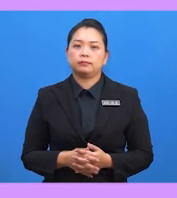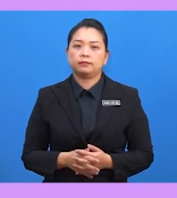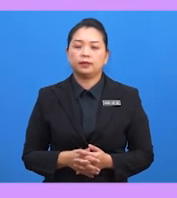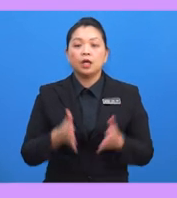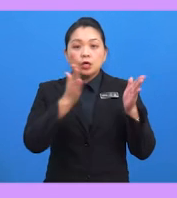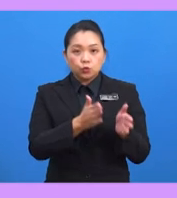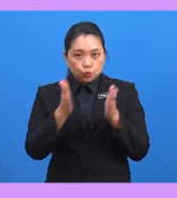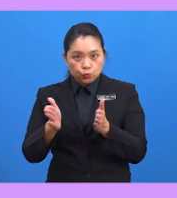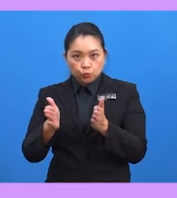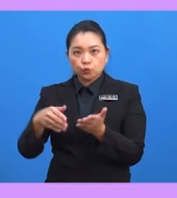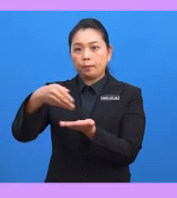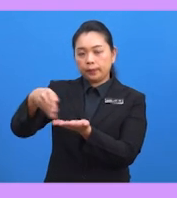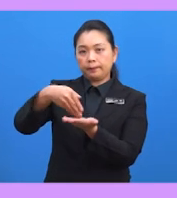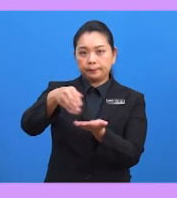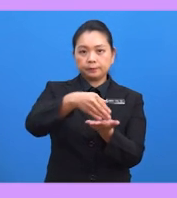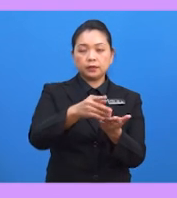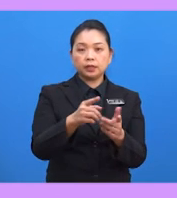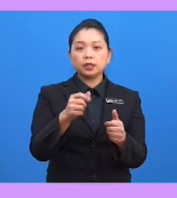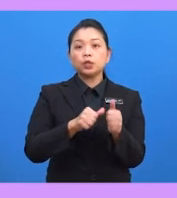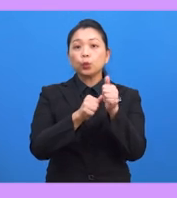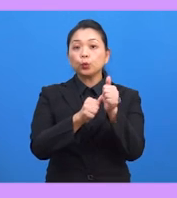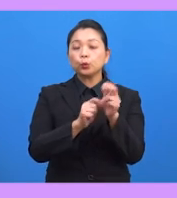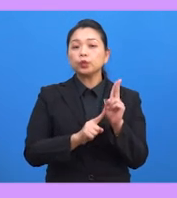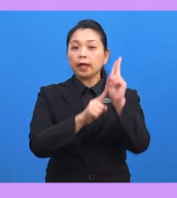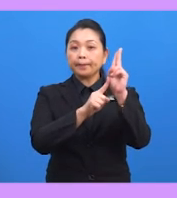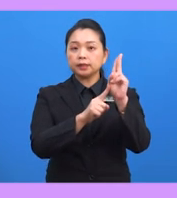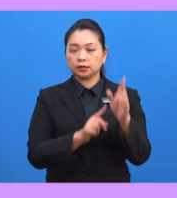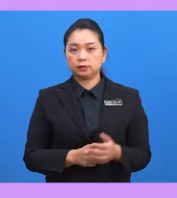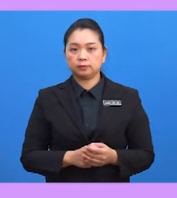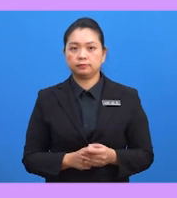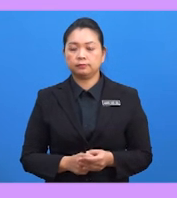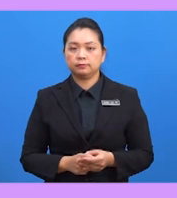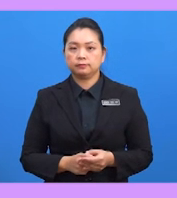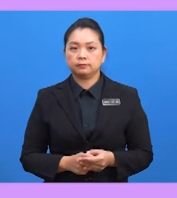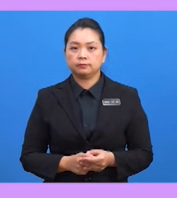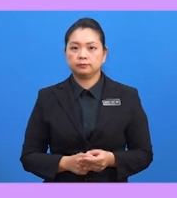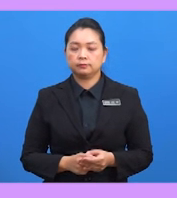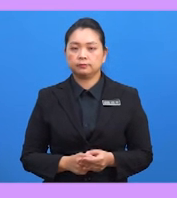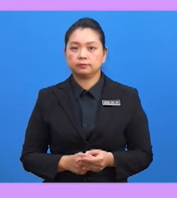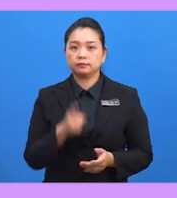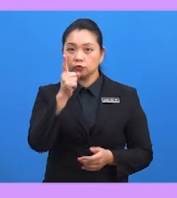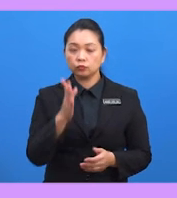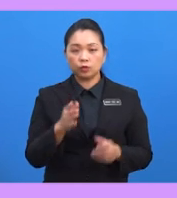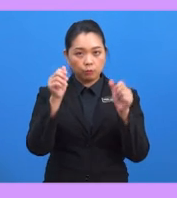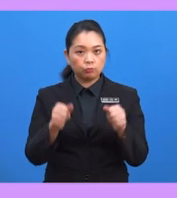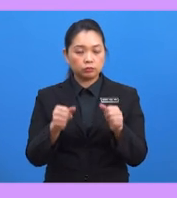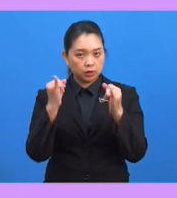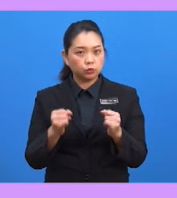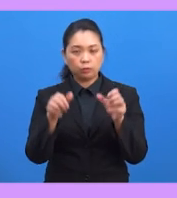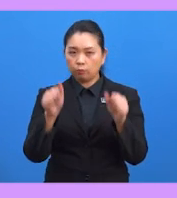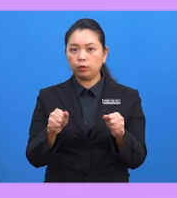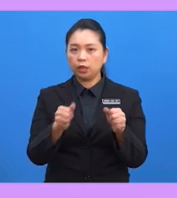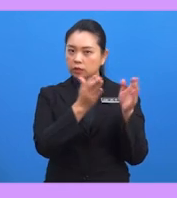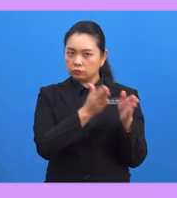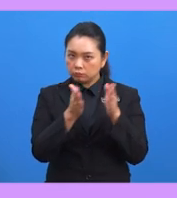susun perbelanjaan ikut keutamaan. Seseorang individu boleh mengutamakan perbelanjaan yang benar-benar